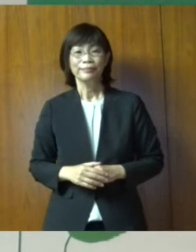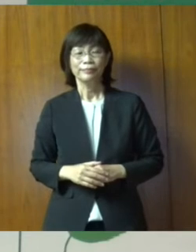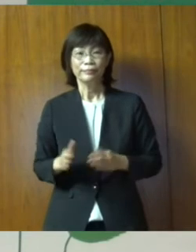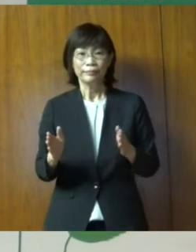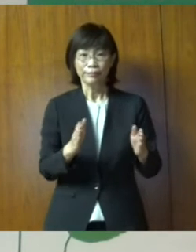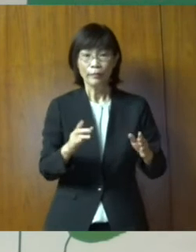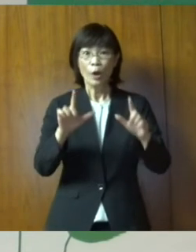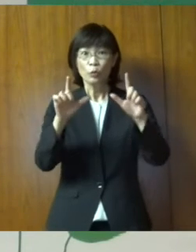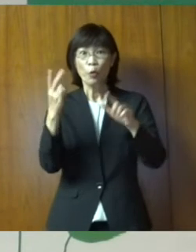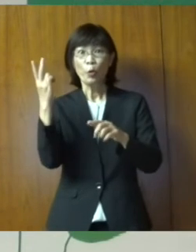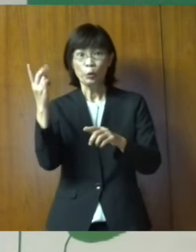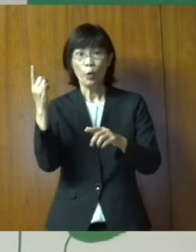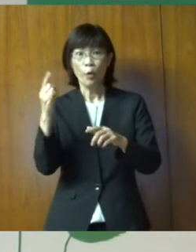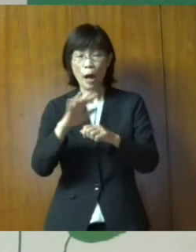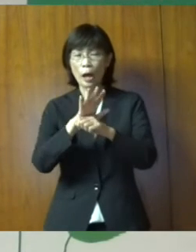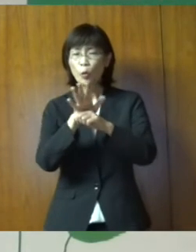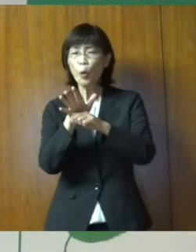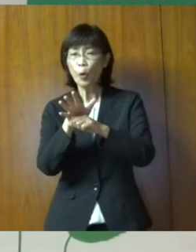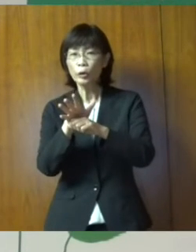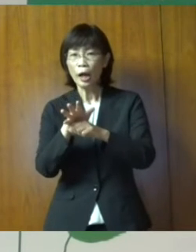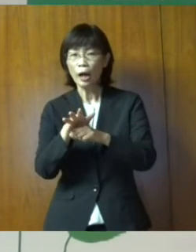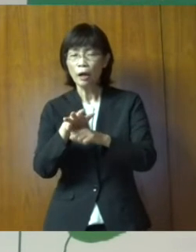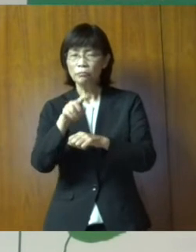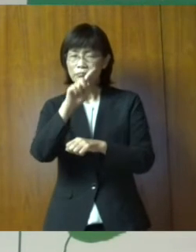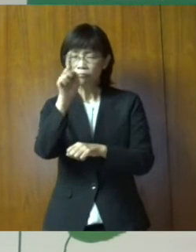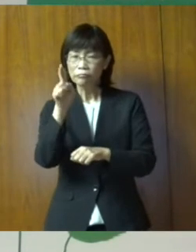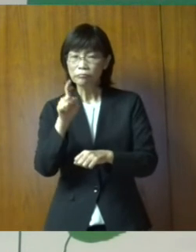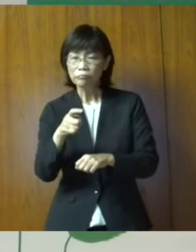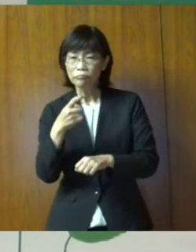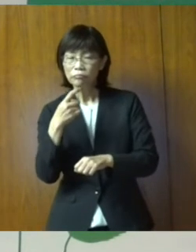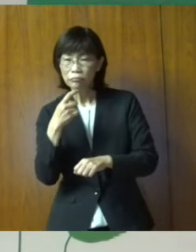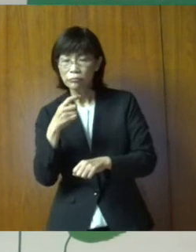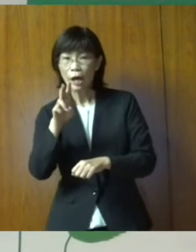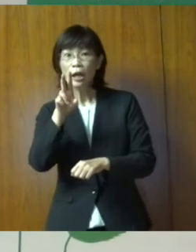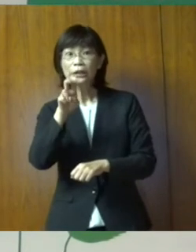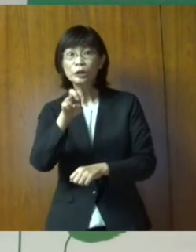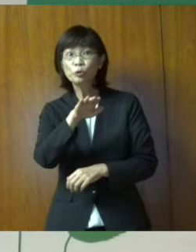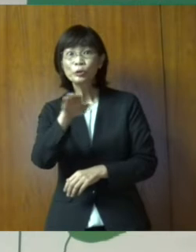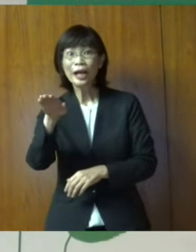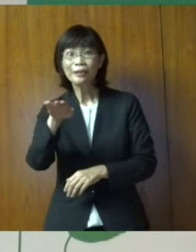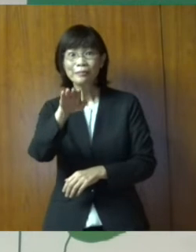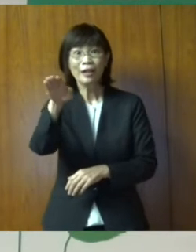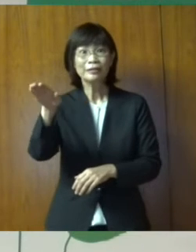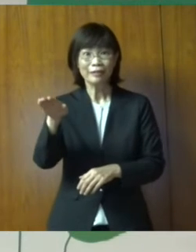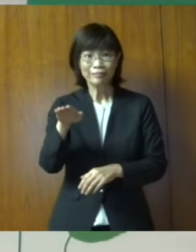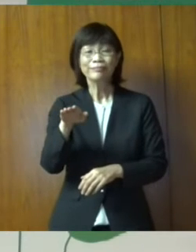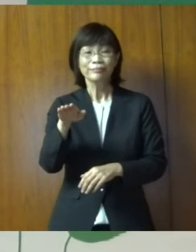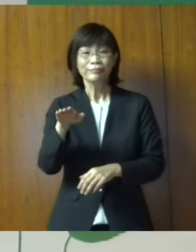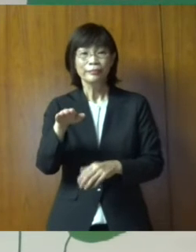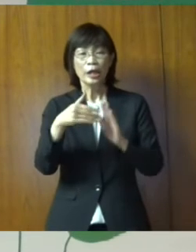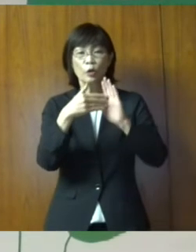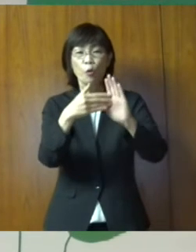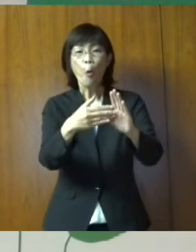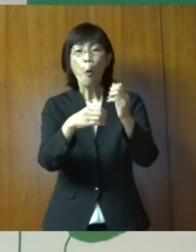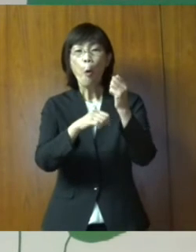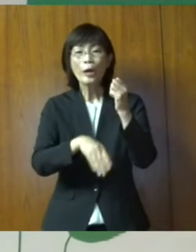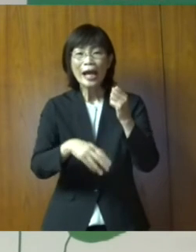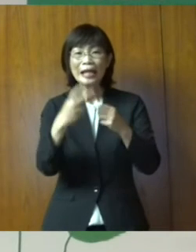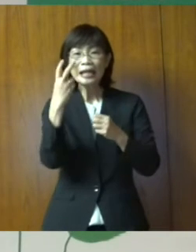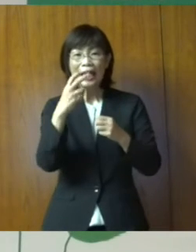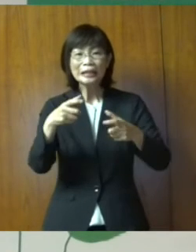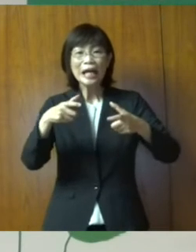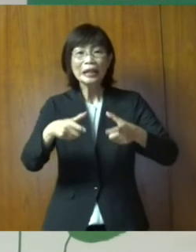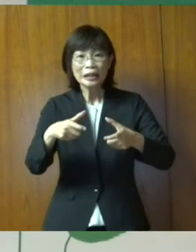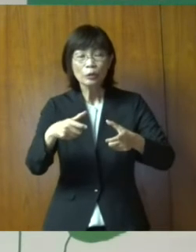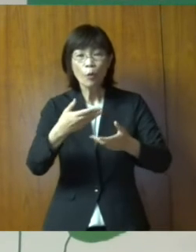東京都では新型コロナを疑う症状がある20代の方に抗原検査キットを配布